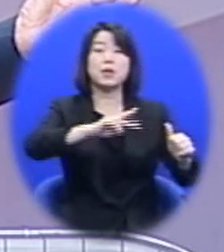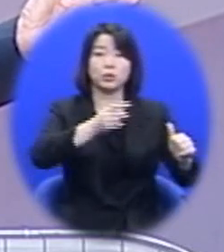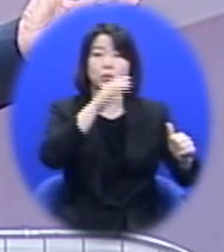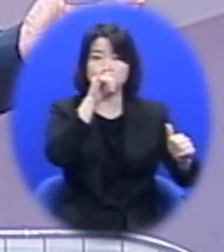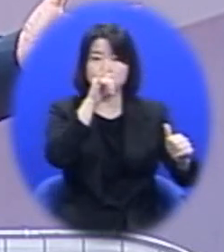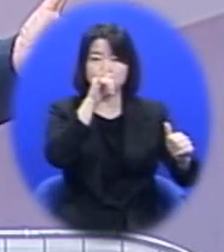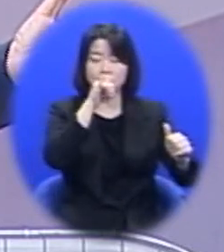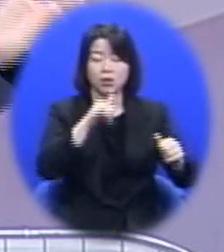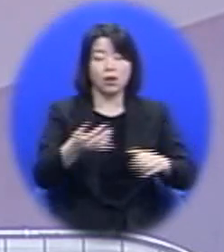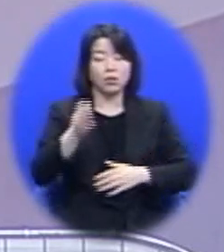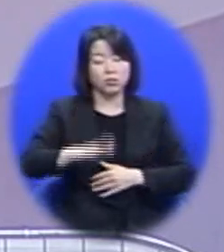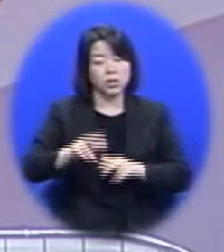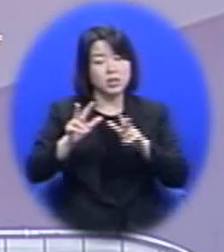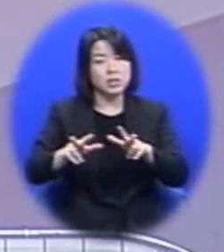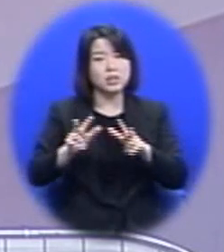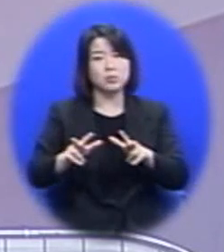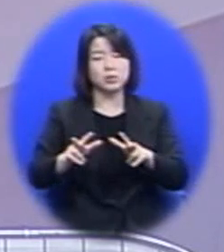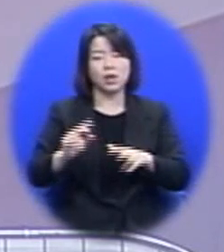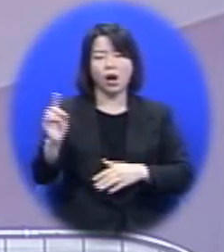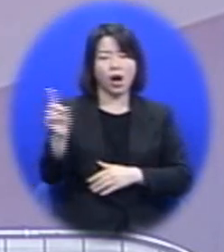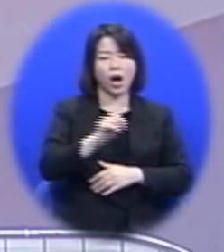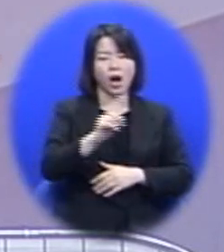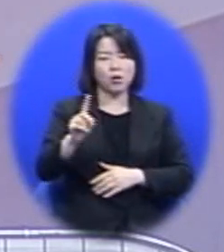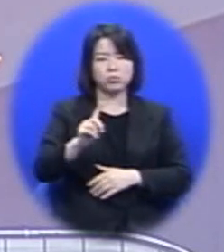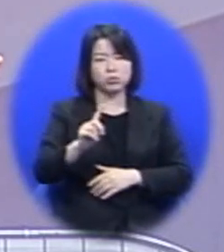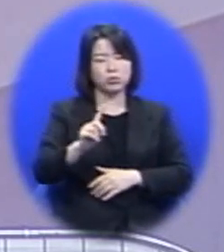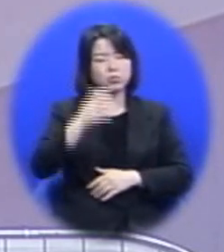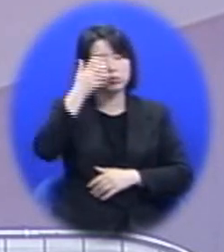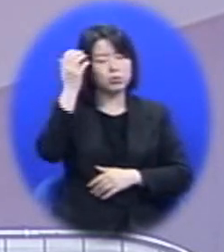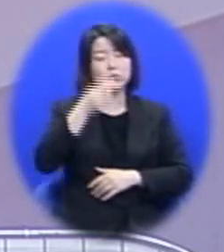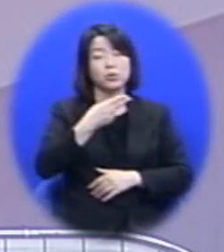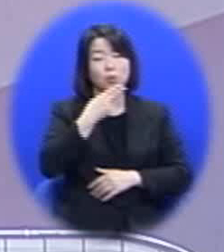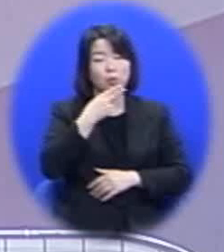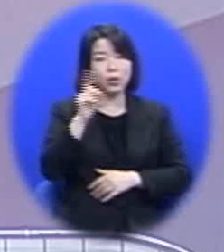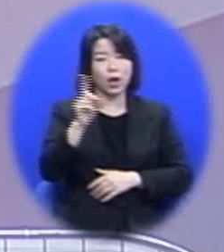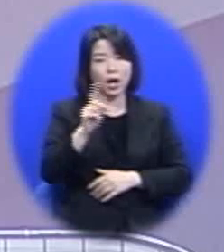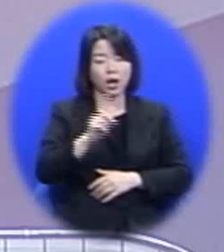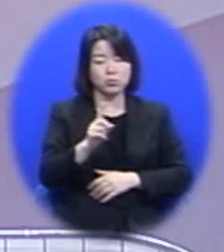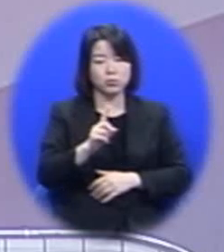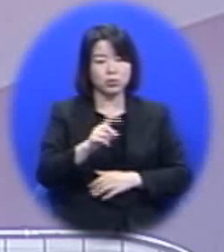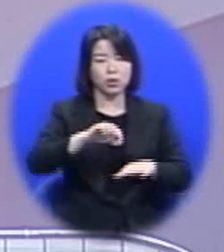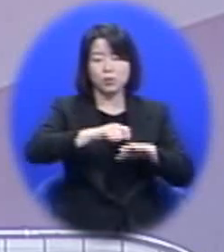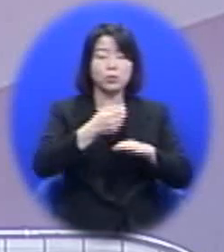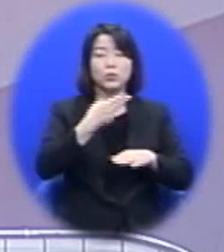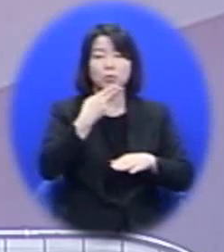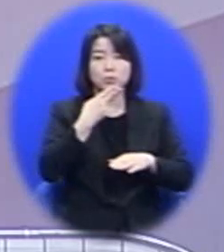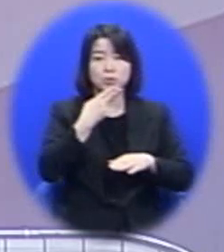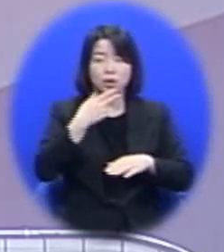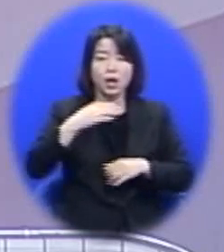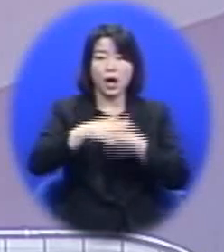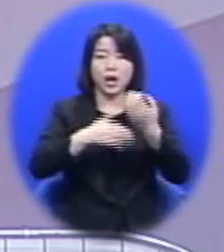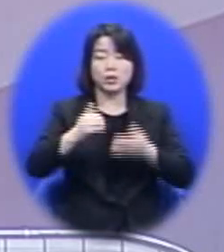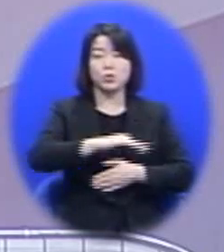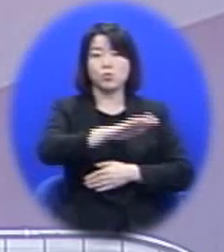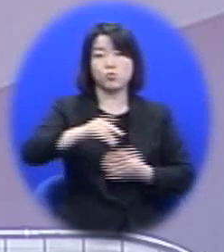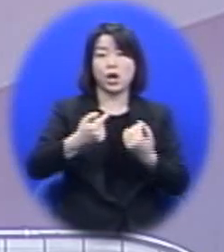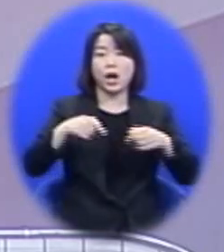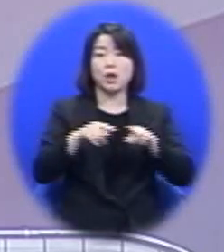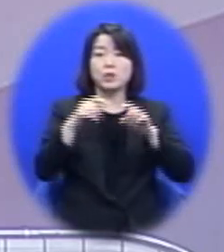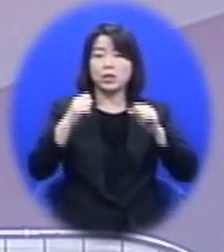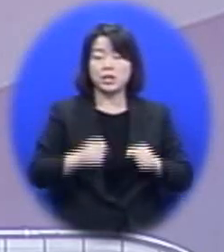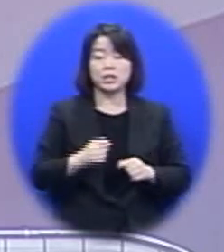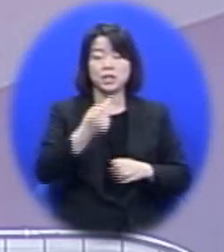이상도 없고 아무런 예언도 없습니다. 하나님이 우리와 함께 계신다는, 함께 하신다는 증거가